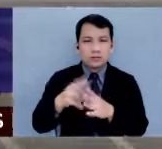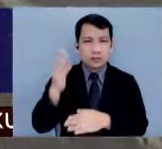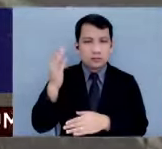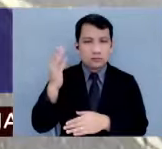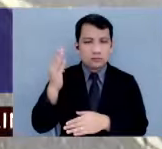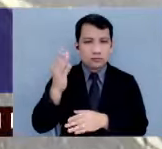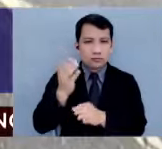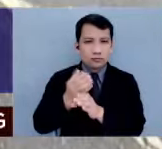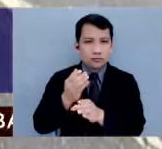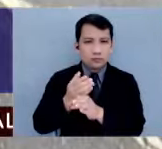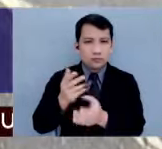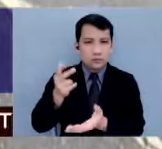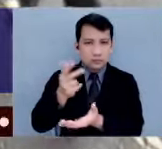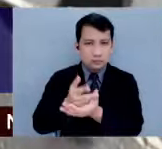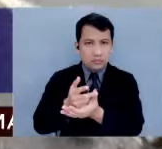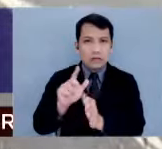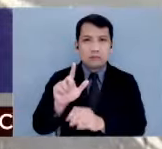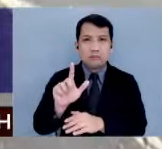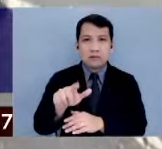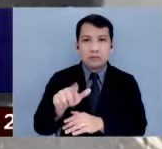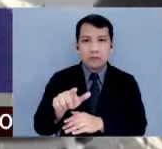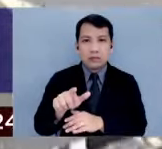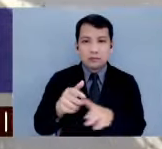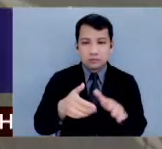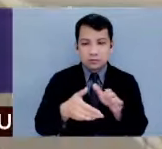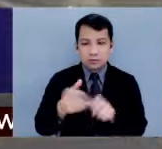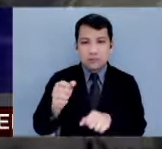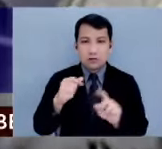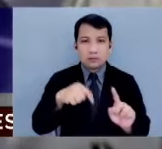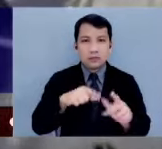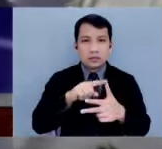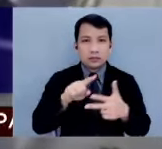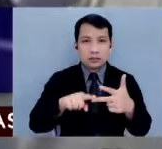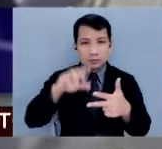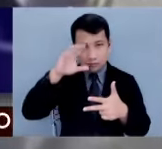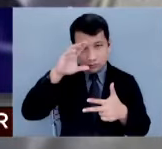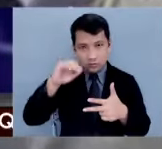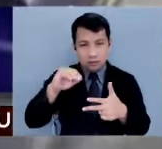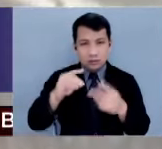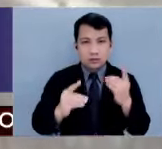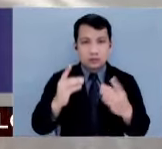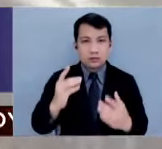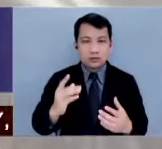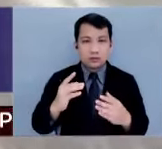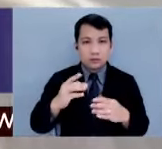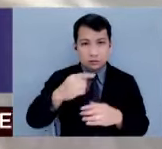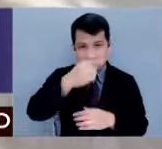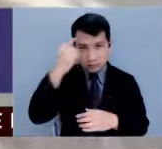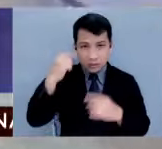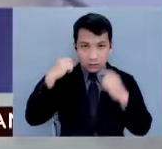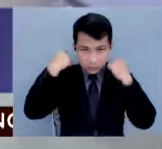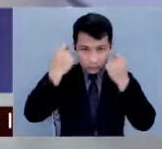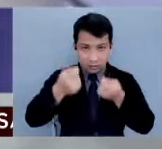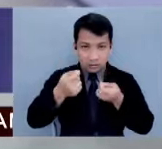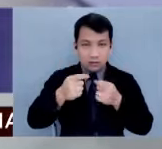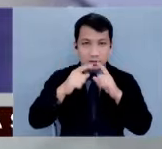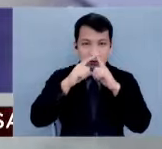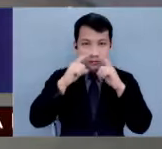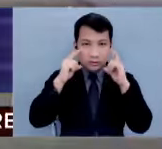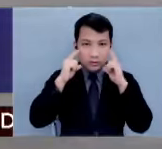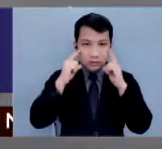lot. Maya-maya, dali-daling lumabas mula sa kotse ang tatlong lalaking pare-parehong nakasuot ng itim na hoodie jacket at nakamask. May dala rin silang